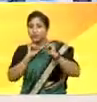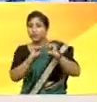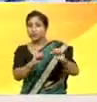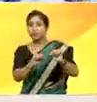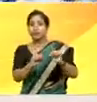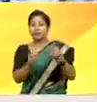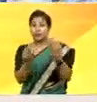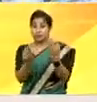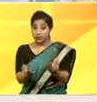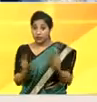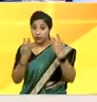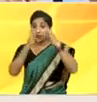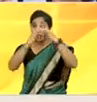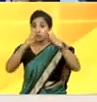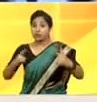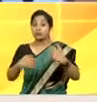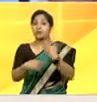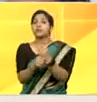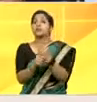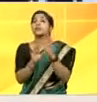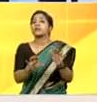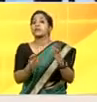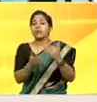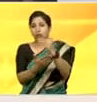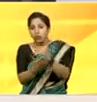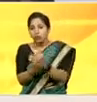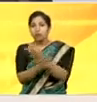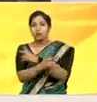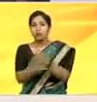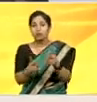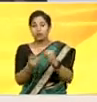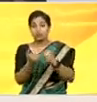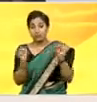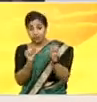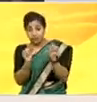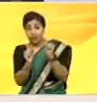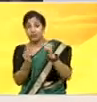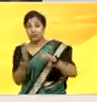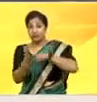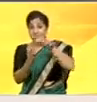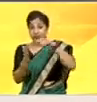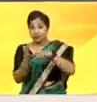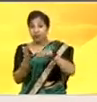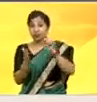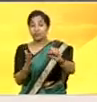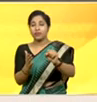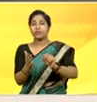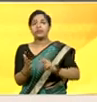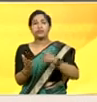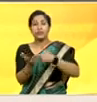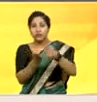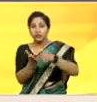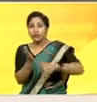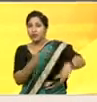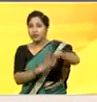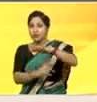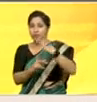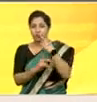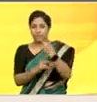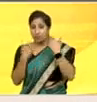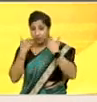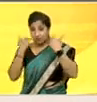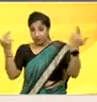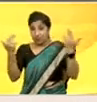एक स्पेशल कैंप का आयोजन किया गया। श्रीलंका में यूनेस्को हेरिटेज साइट के लिए